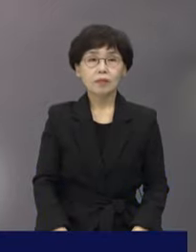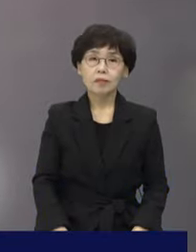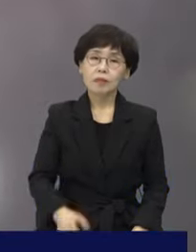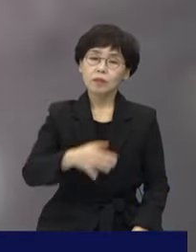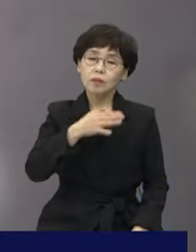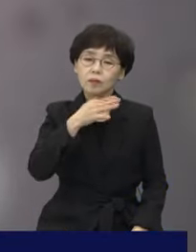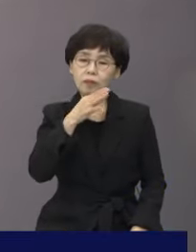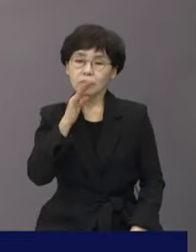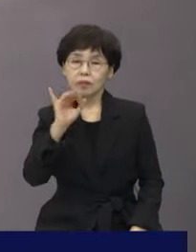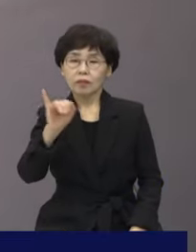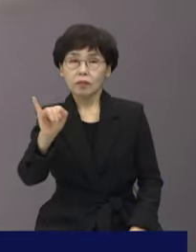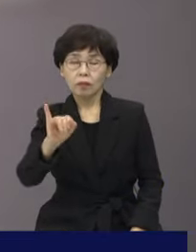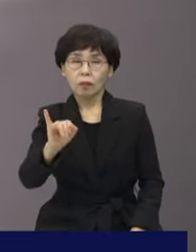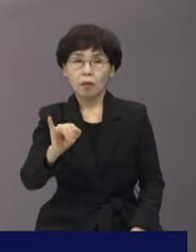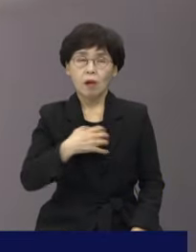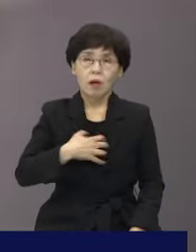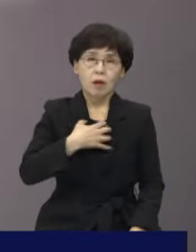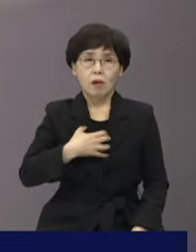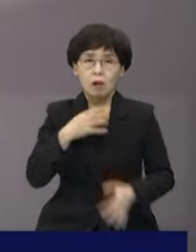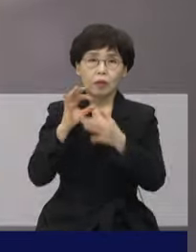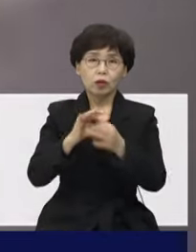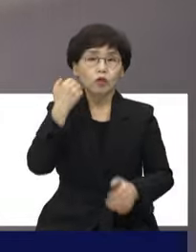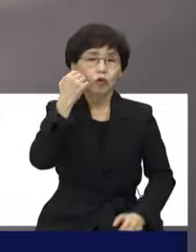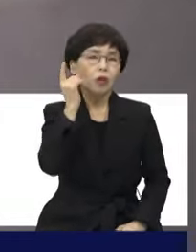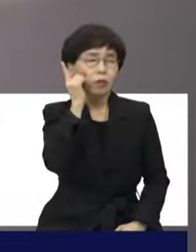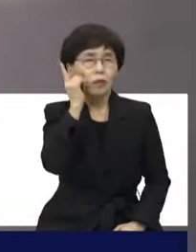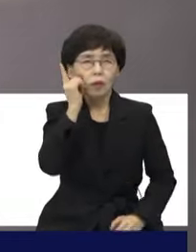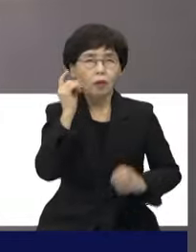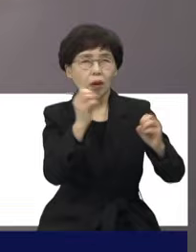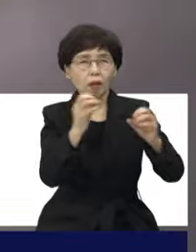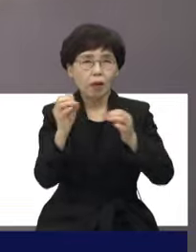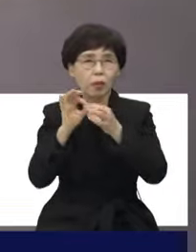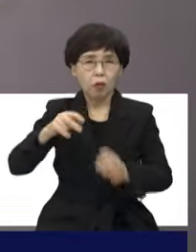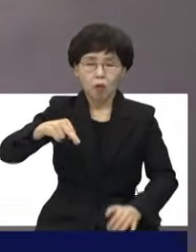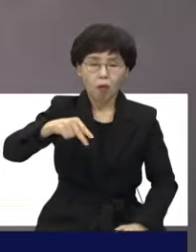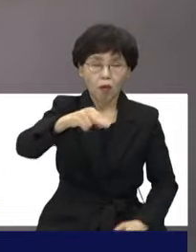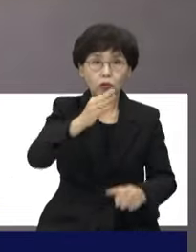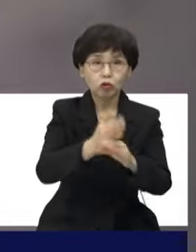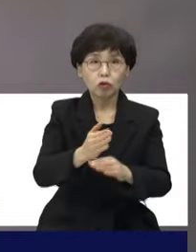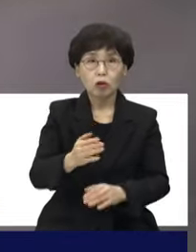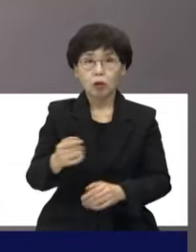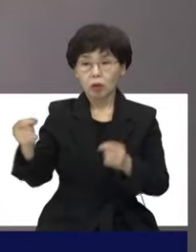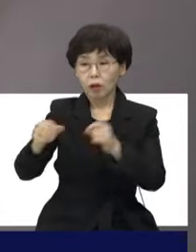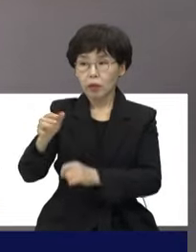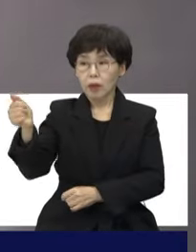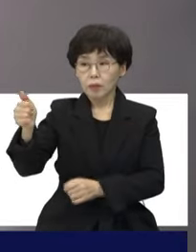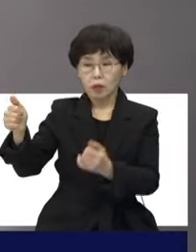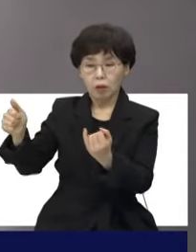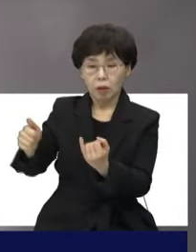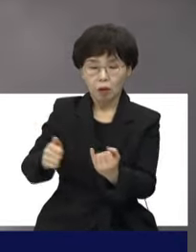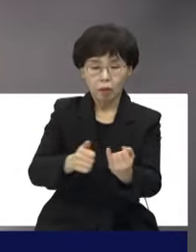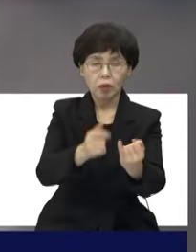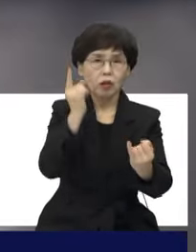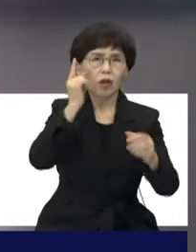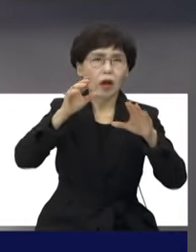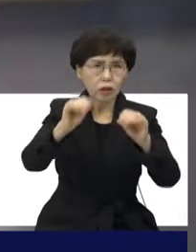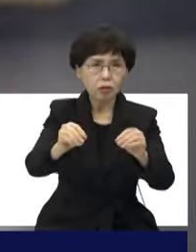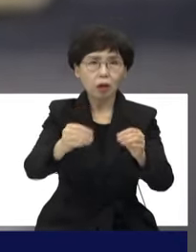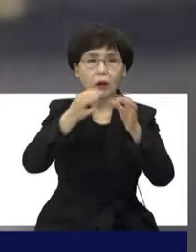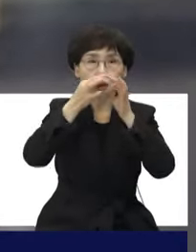한 중년 여성이 안절부절하며 누군가와 통화를 하며 걷고 있습니다. 주변에서 웬 남성이 따라가며 전화를